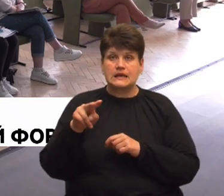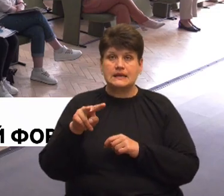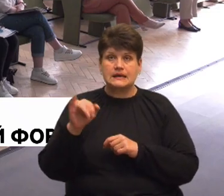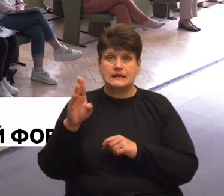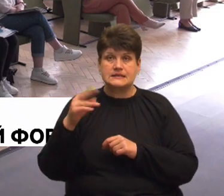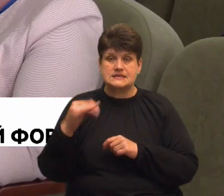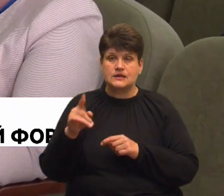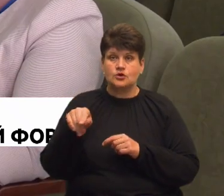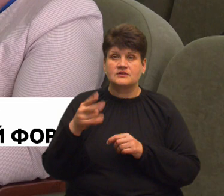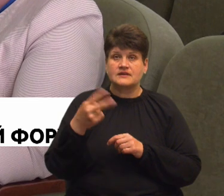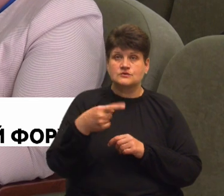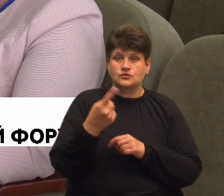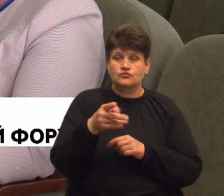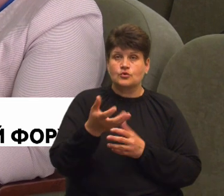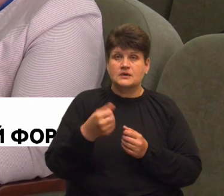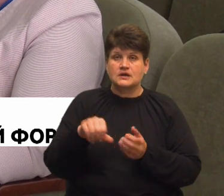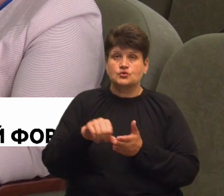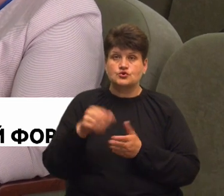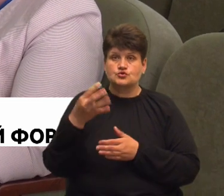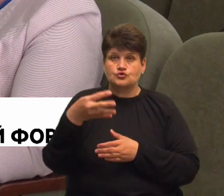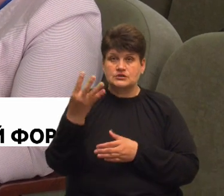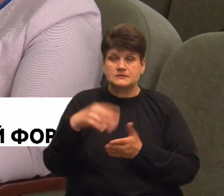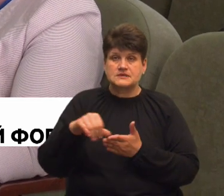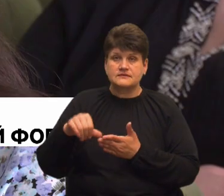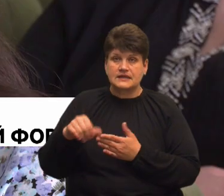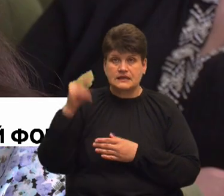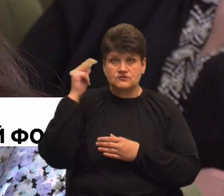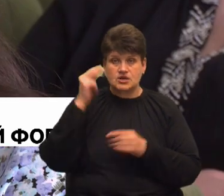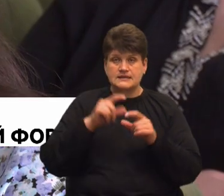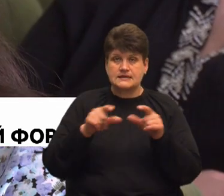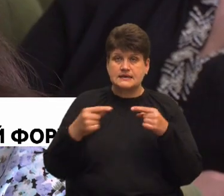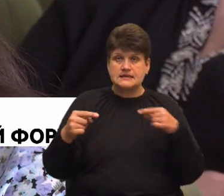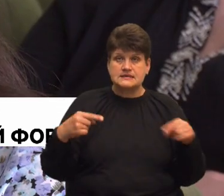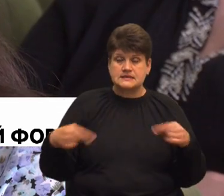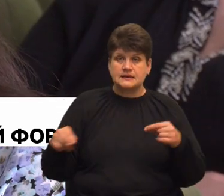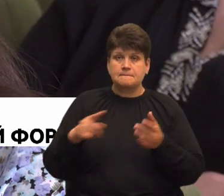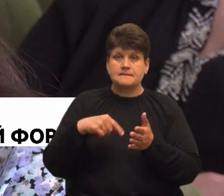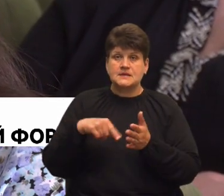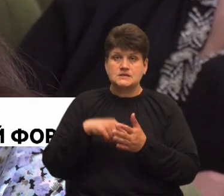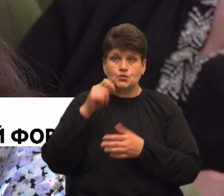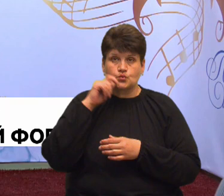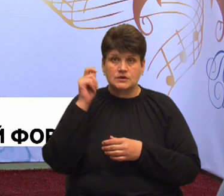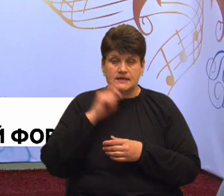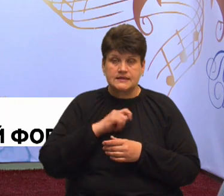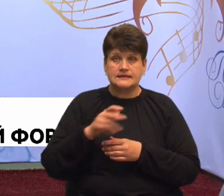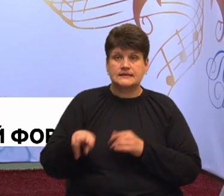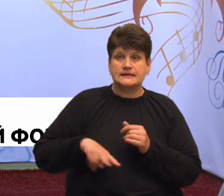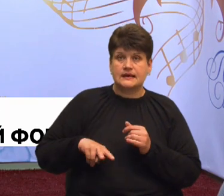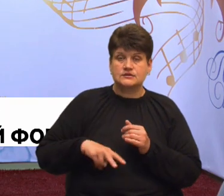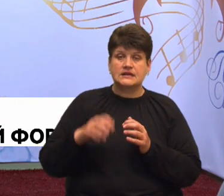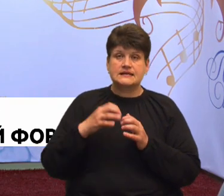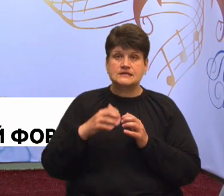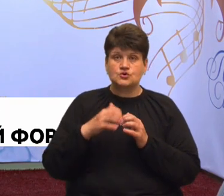у ньому взяли участь 44 представники навчальних закладів з різних міст України які мають мистецьку складову директорка Херсонської